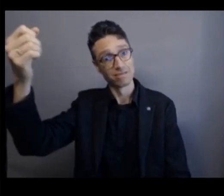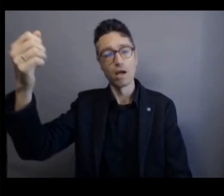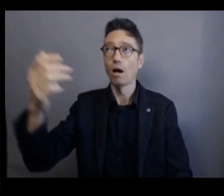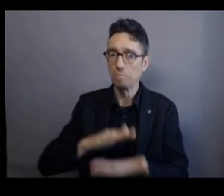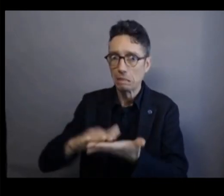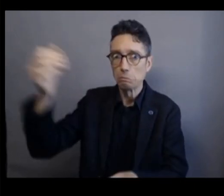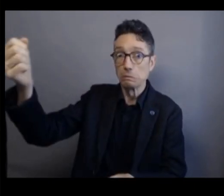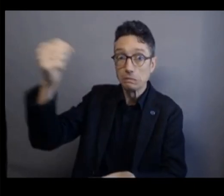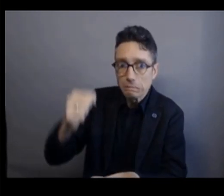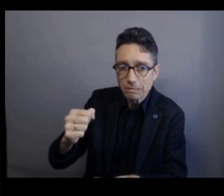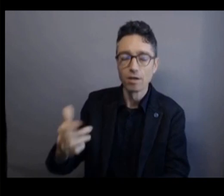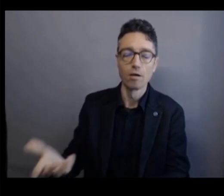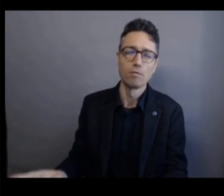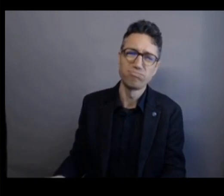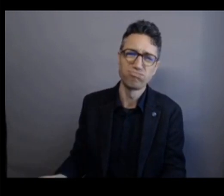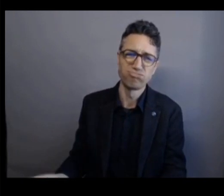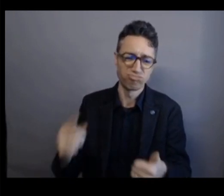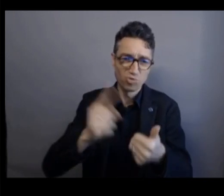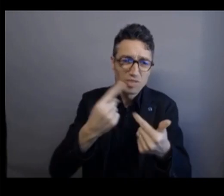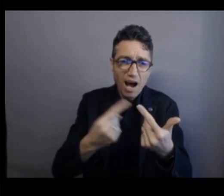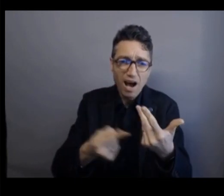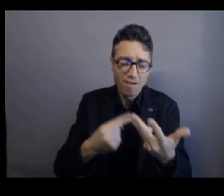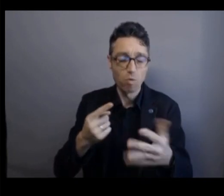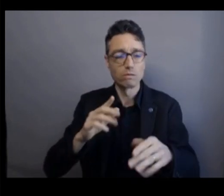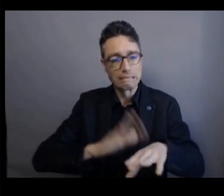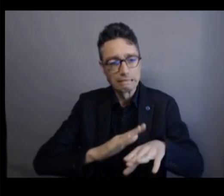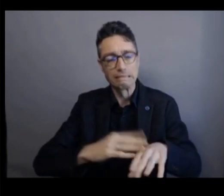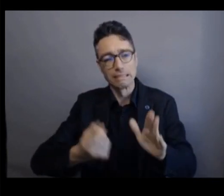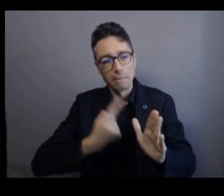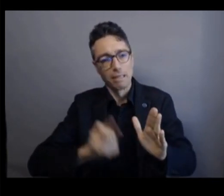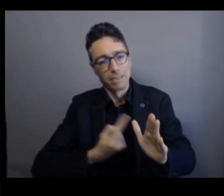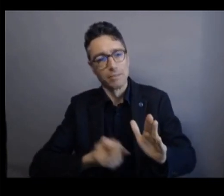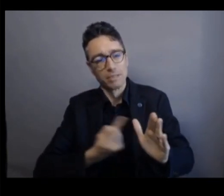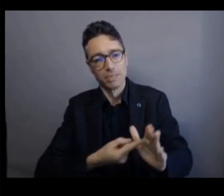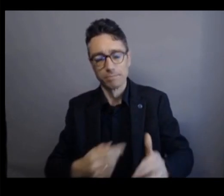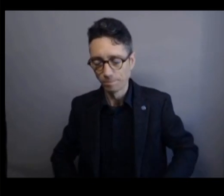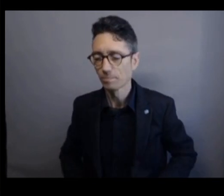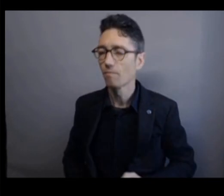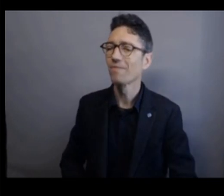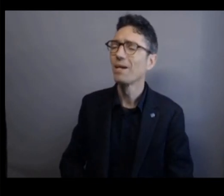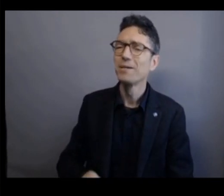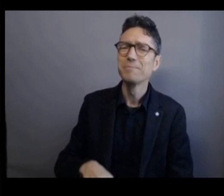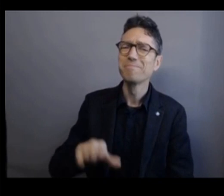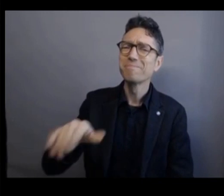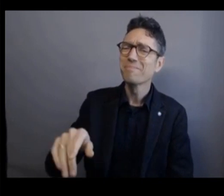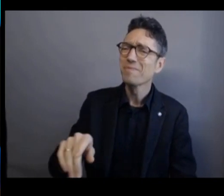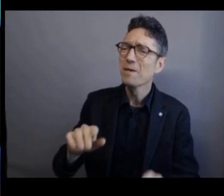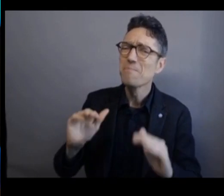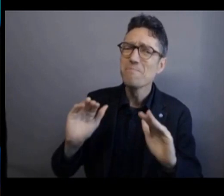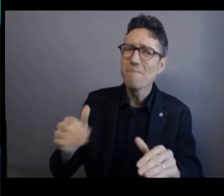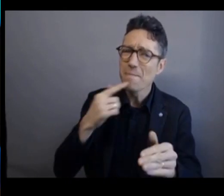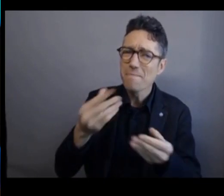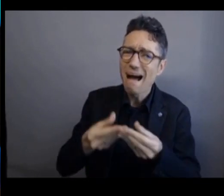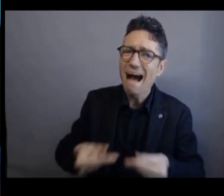qu'il faut rappeler à cette occasion. Il y a beaucoup de gastronomes dans la salle. Je me suis laissé dire que vous aviez poussé le bouchon jusqu'à rendre l'assiette accessible. Est-ce que vous pourriez nous en dire un